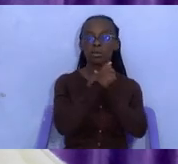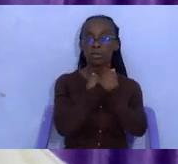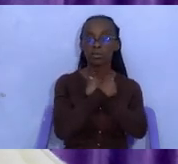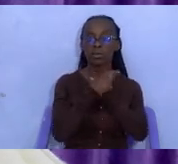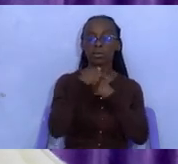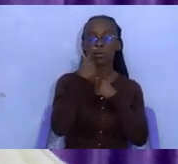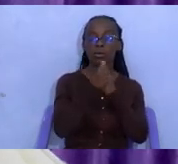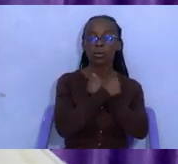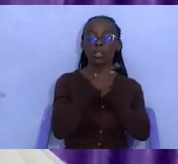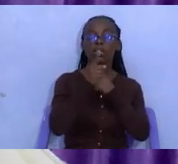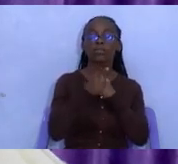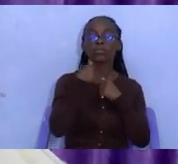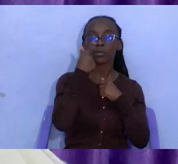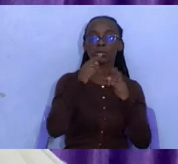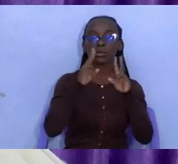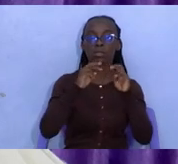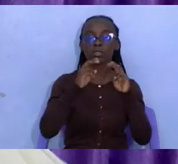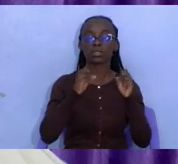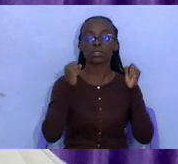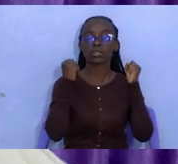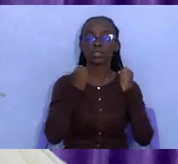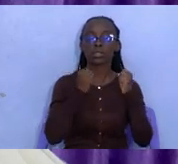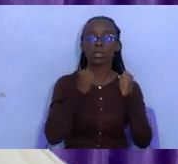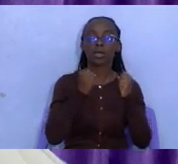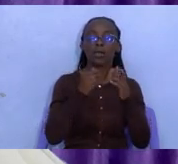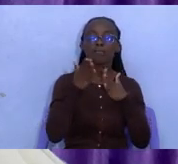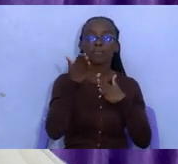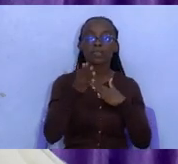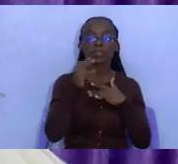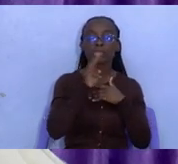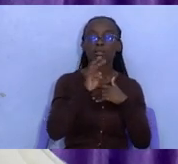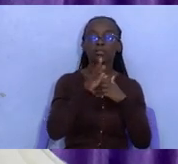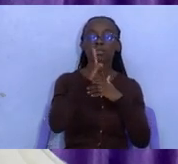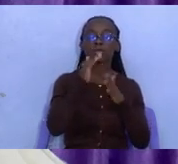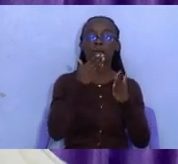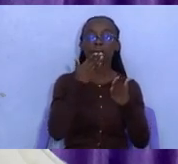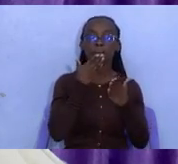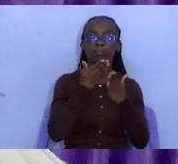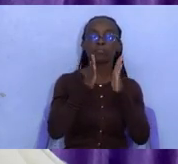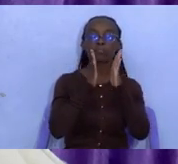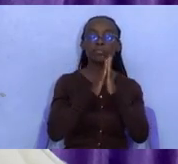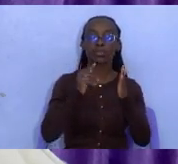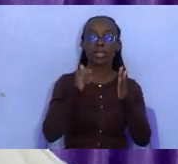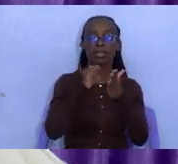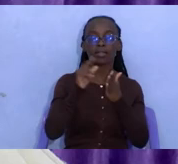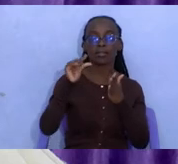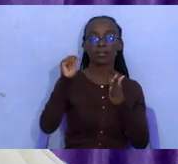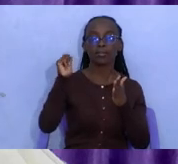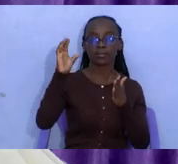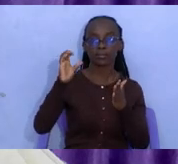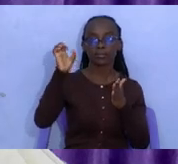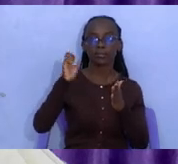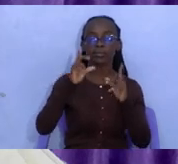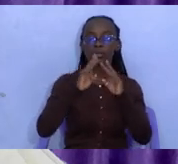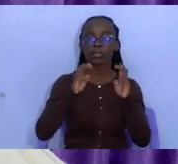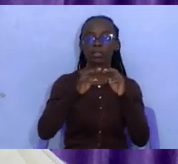wale wanakutafuta kwa bidii, hao ndio watakuona. Ninaomba neema hii. Ninaomba neema ya kukutafuta